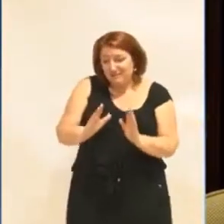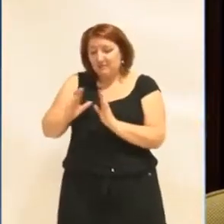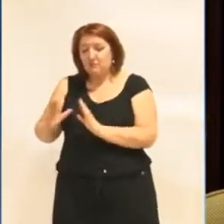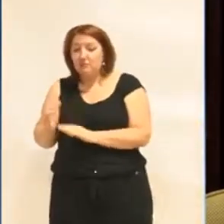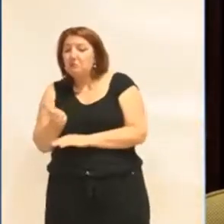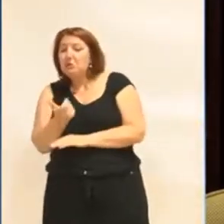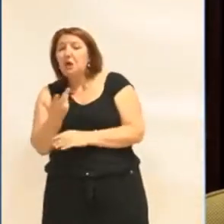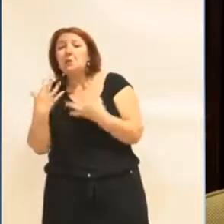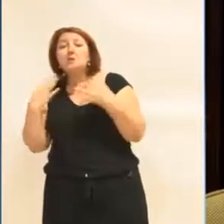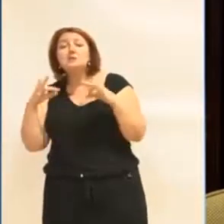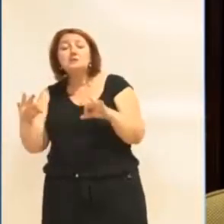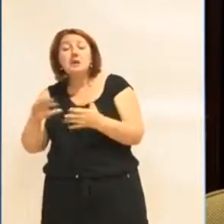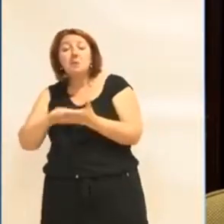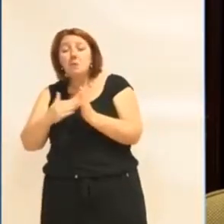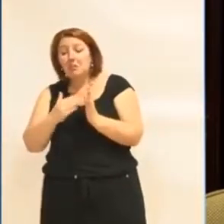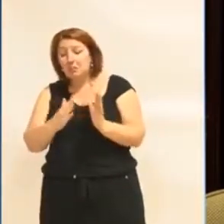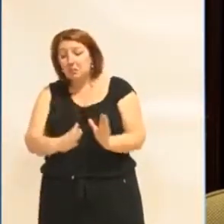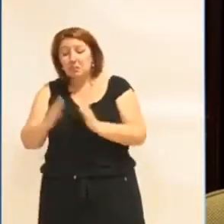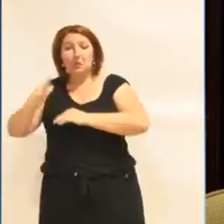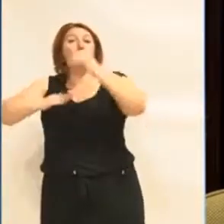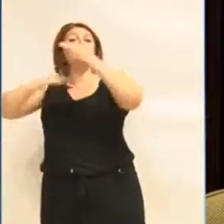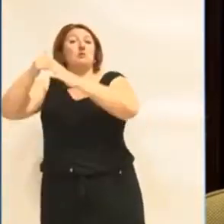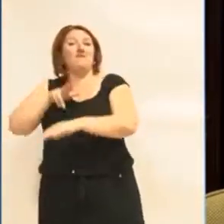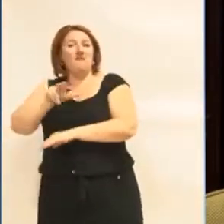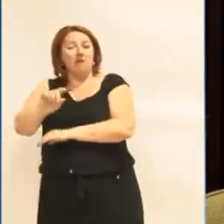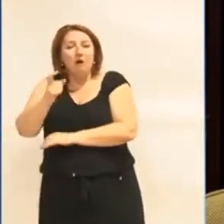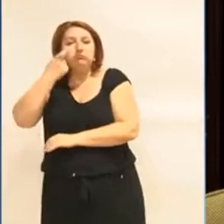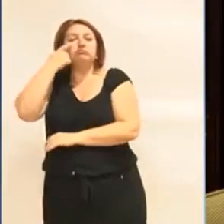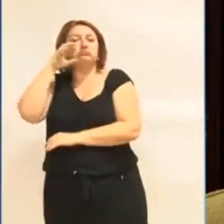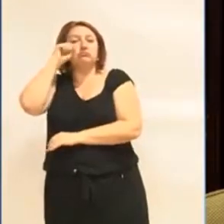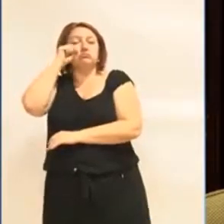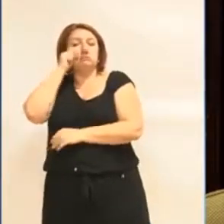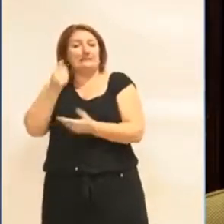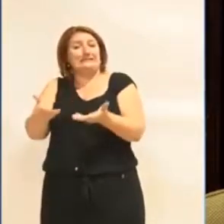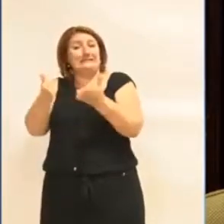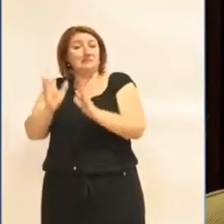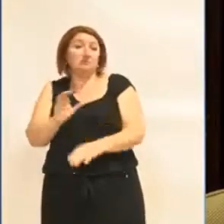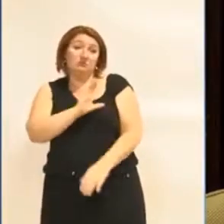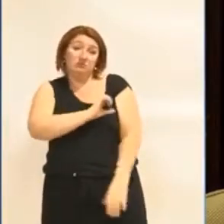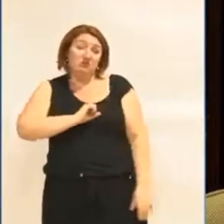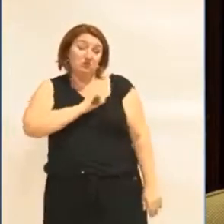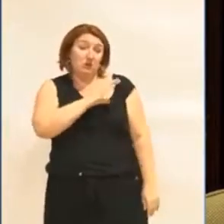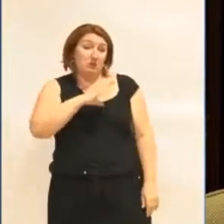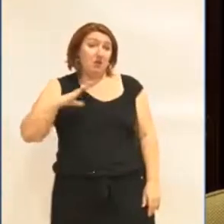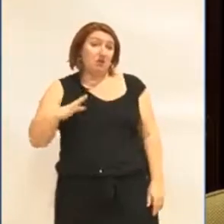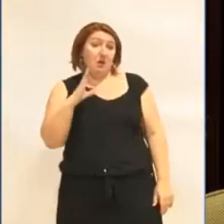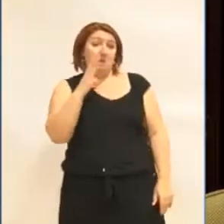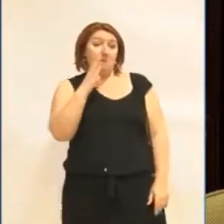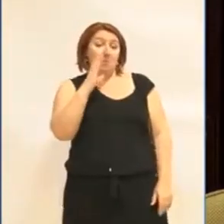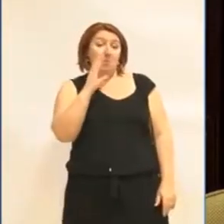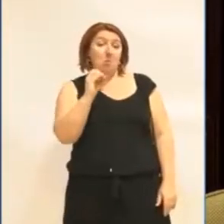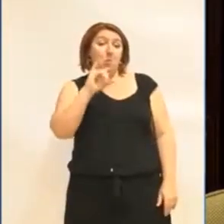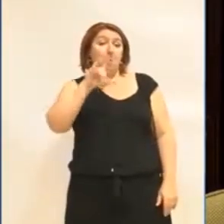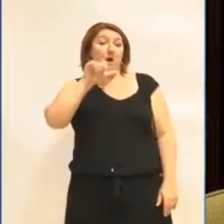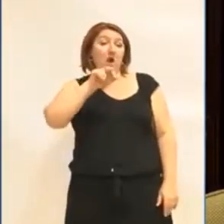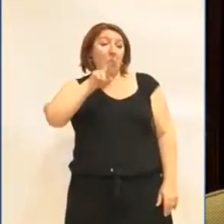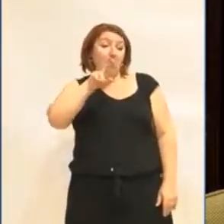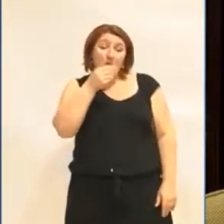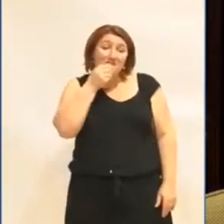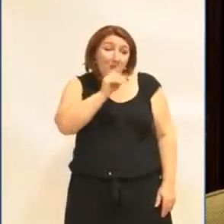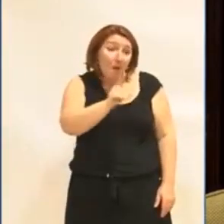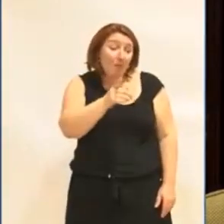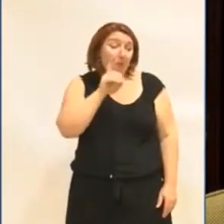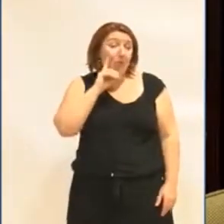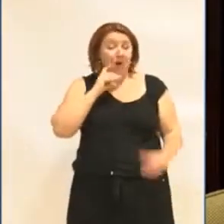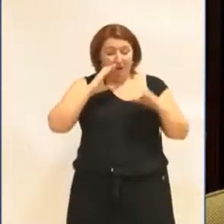Cette décision, je le regrette de le dire à Marie-Vonne Boileau, cette décision n'est pas bonne. Si on veut permettre le décloisonnement